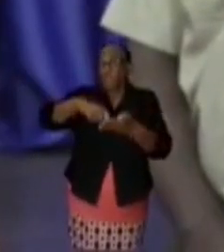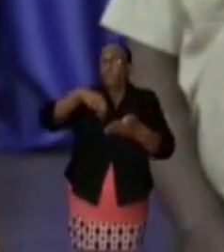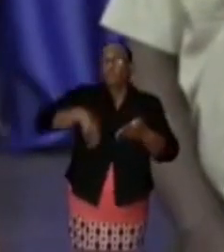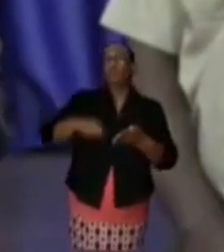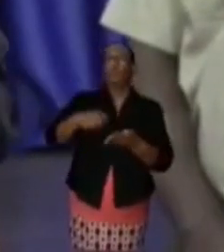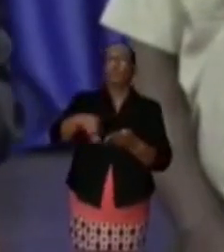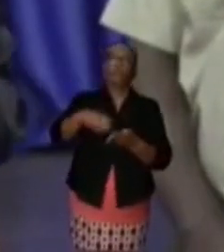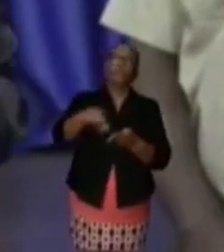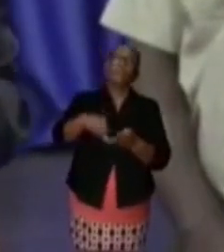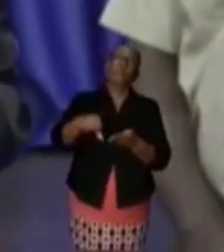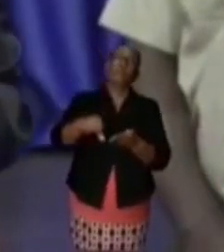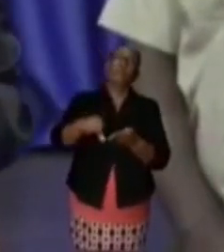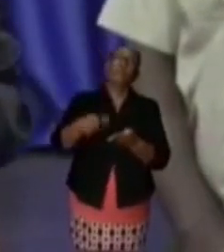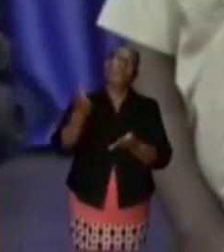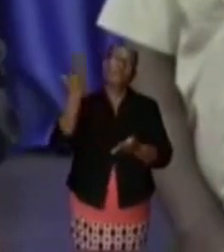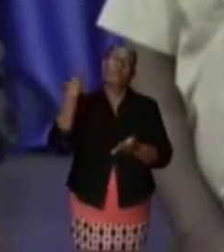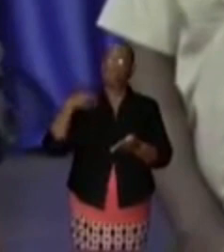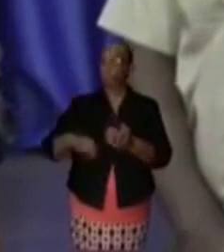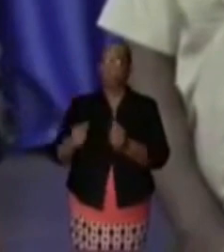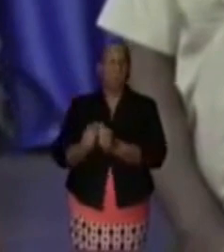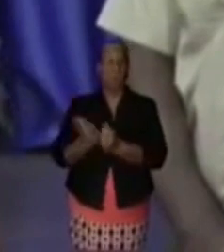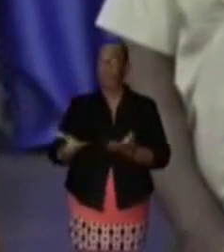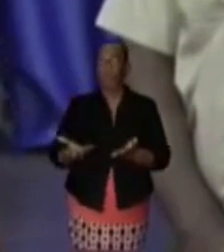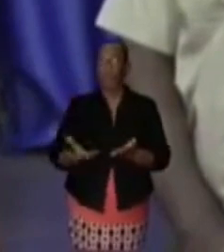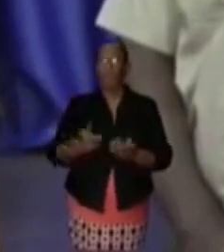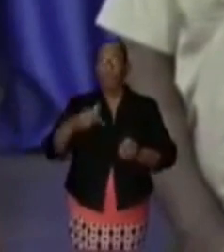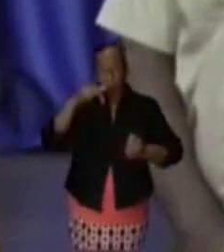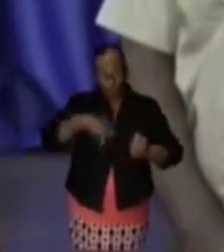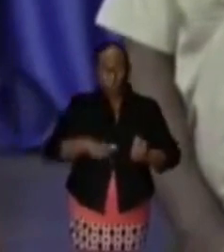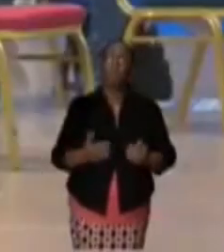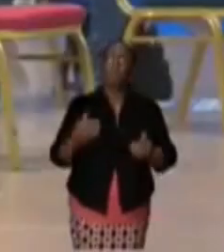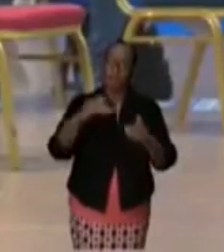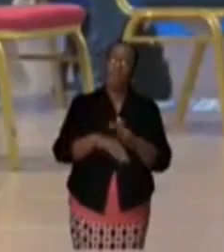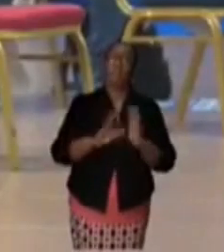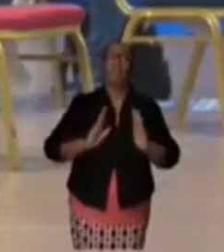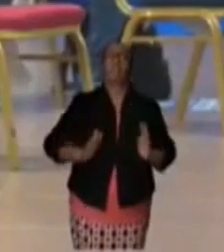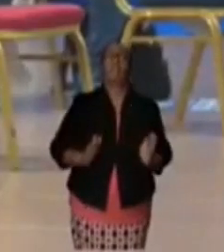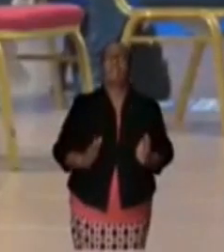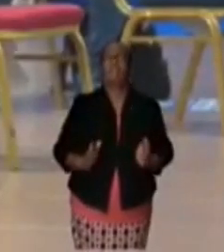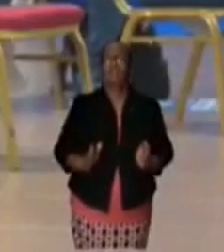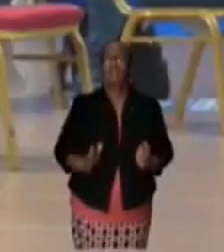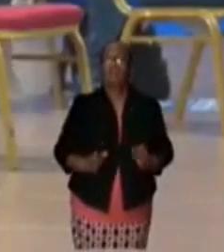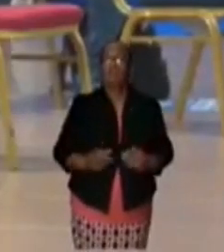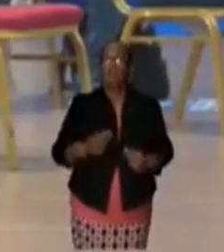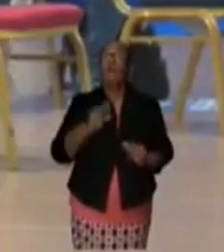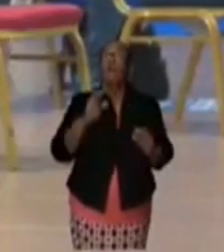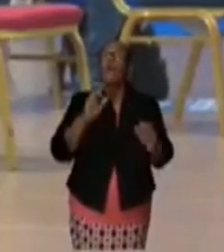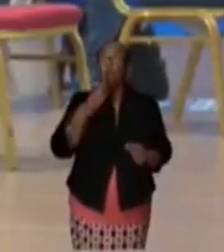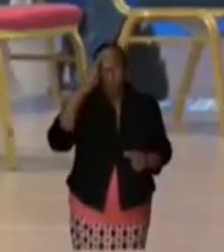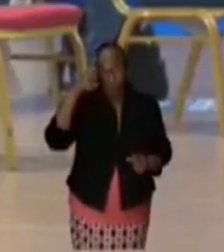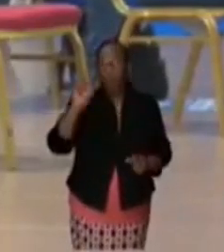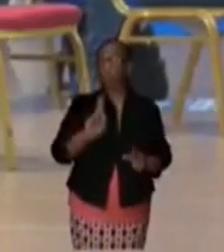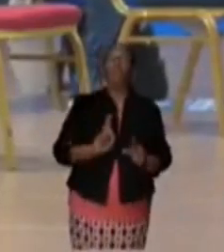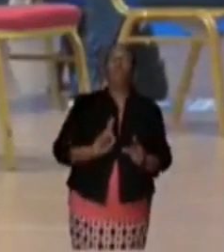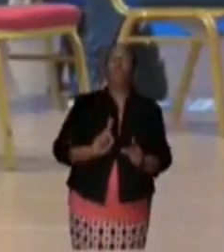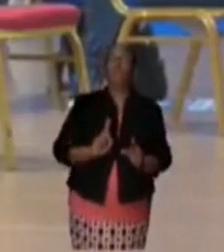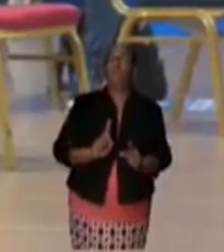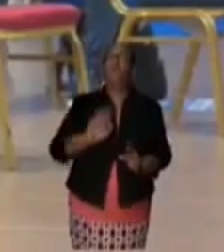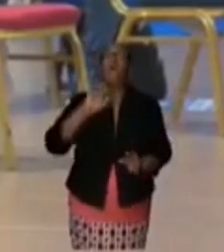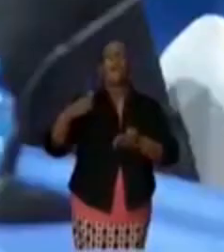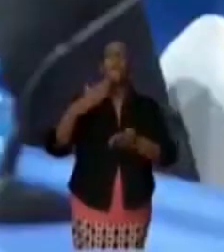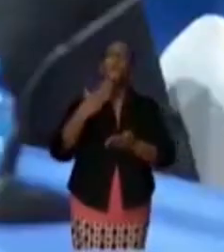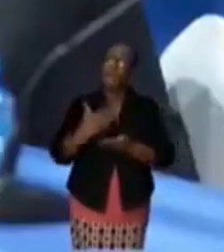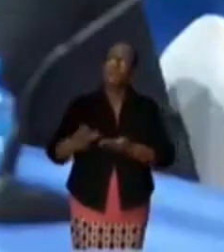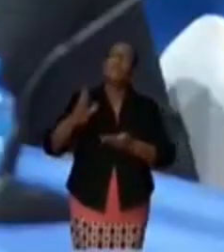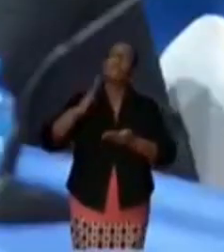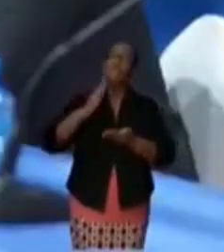de Wereldbank, de Inter-Amerikaanse Ontwikkelingsbank en mogelijk ook de Caribbean Development Bank. Deze middelen zijn bestemd